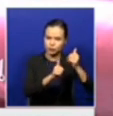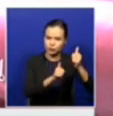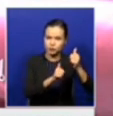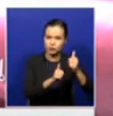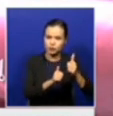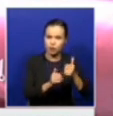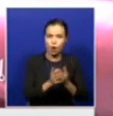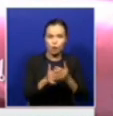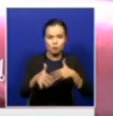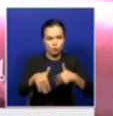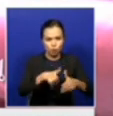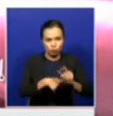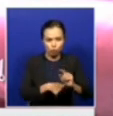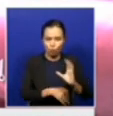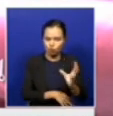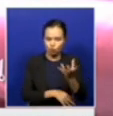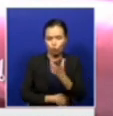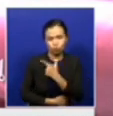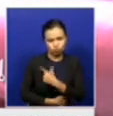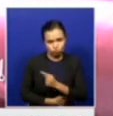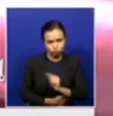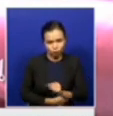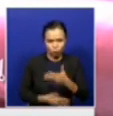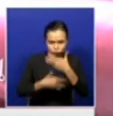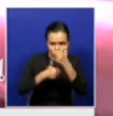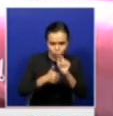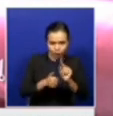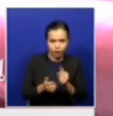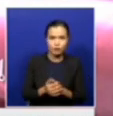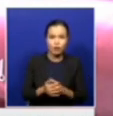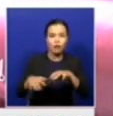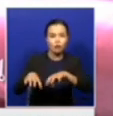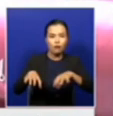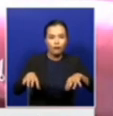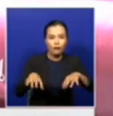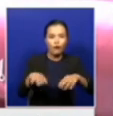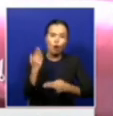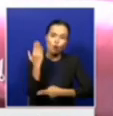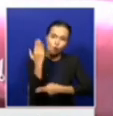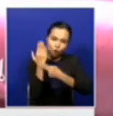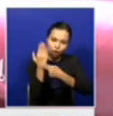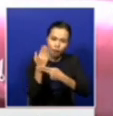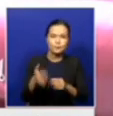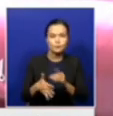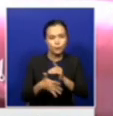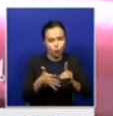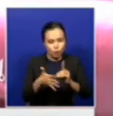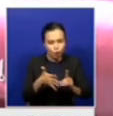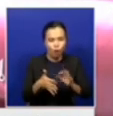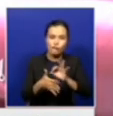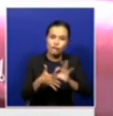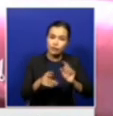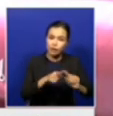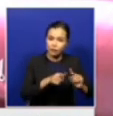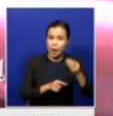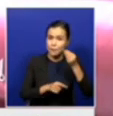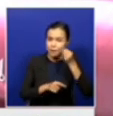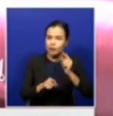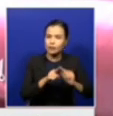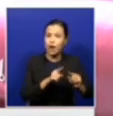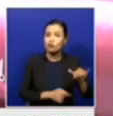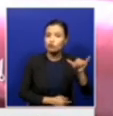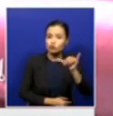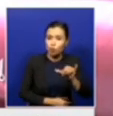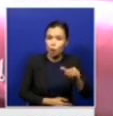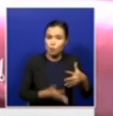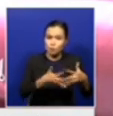ยมมากยิ่งขึ้นครับอสังหาริมทรัพย์ก็เช่นกันครับท่านประธานคนที่อยู่ในยุโรปอเมริกา